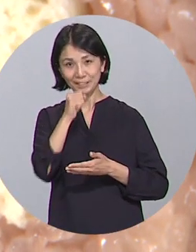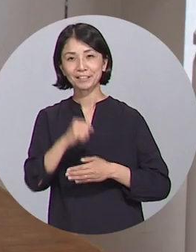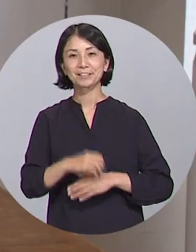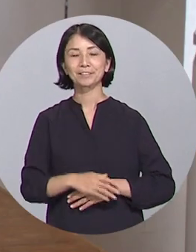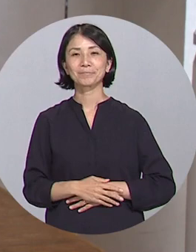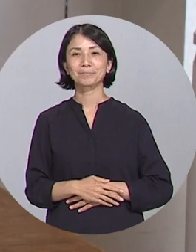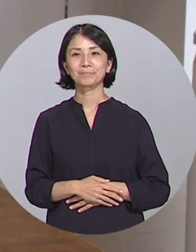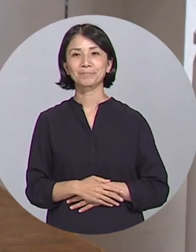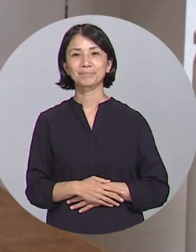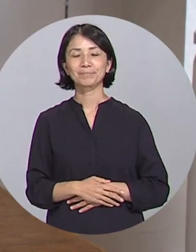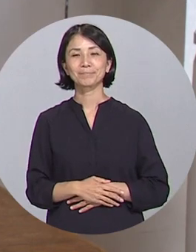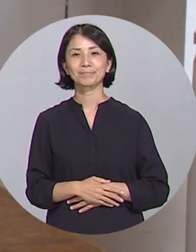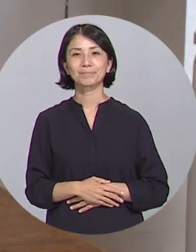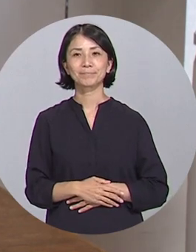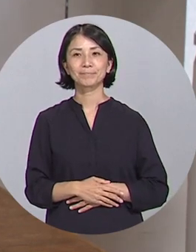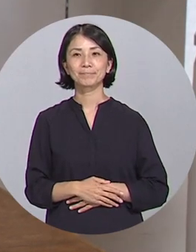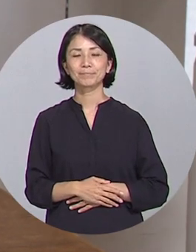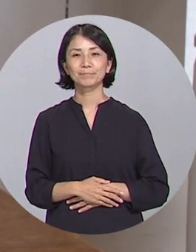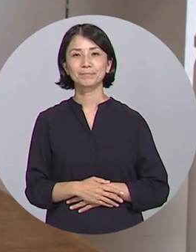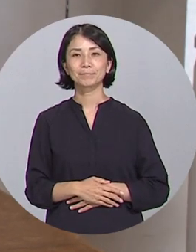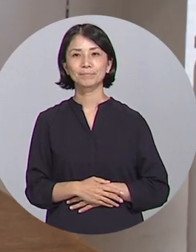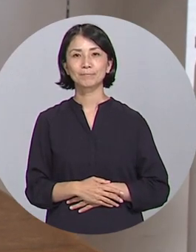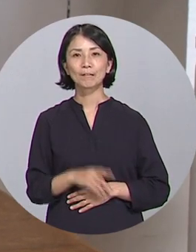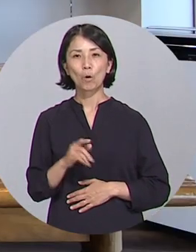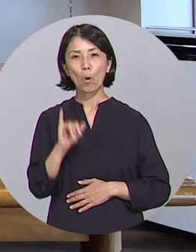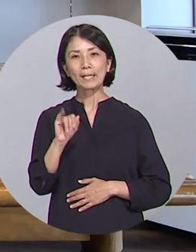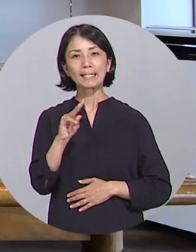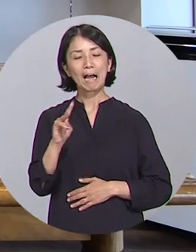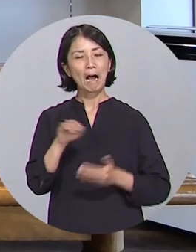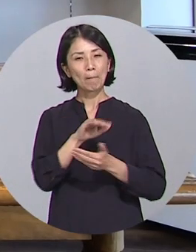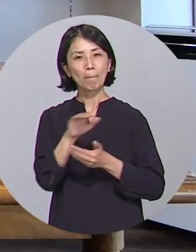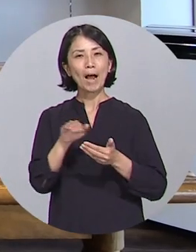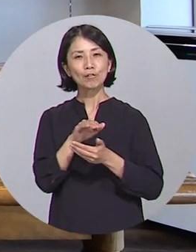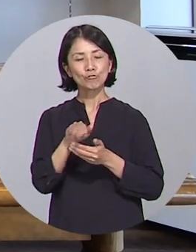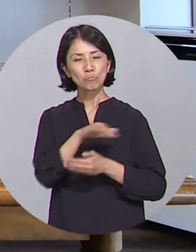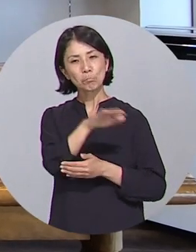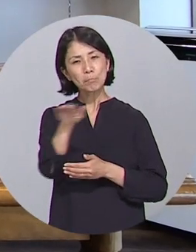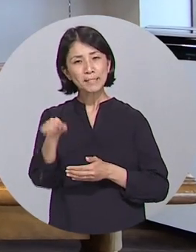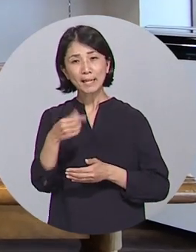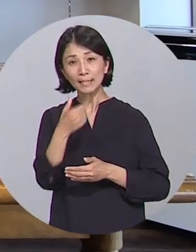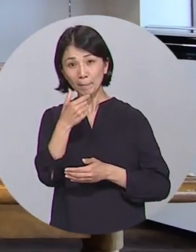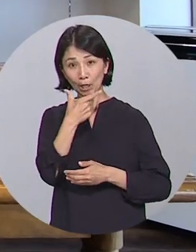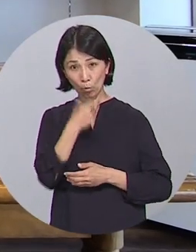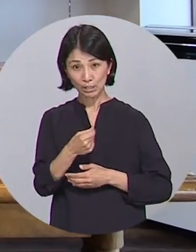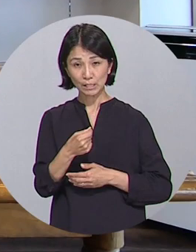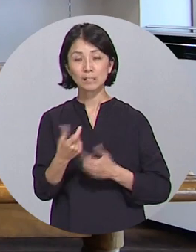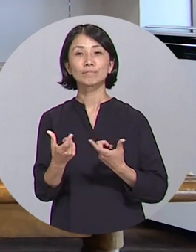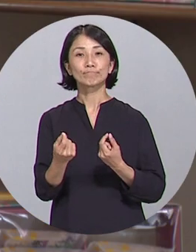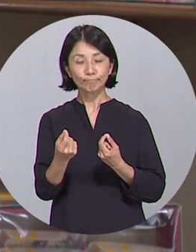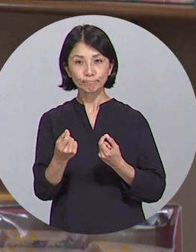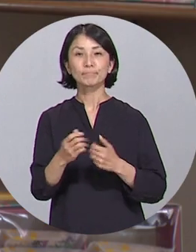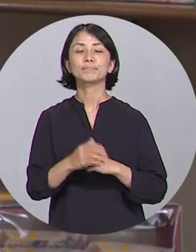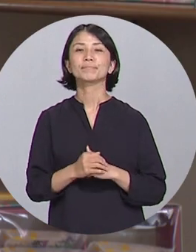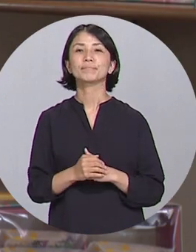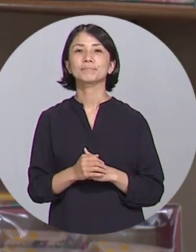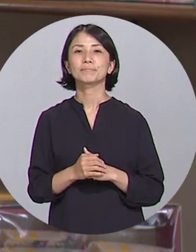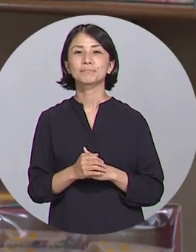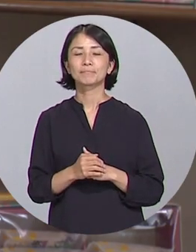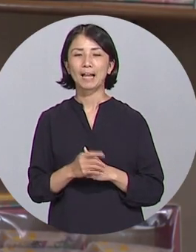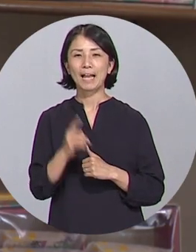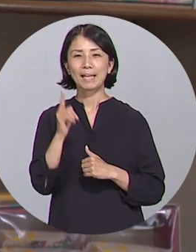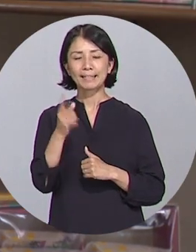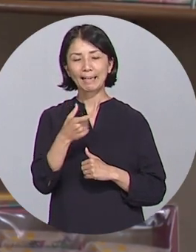。これでも伊賀饅頭、ぜひいろんな方にも食べていただきたいですよね。 そうですね、うん、一度食べた